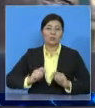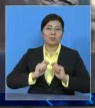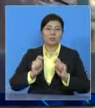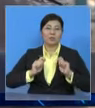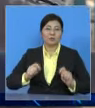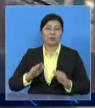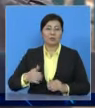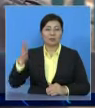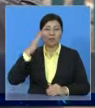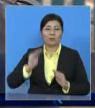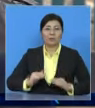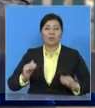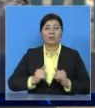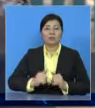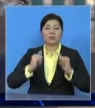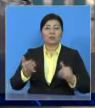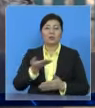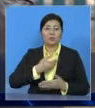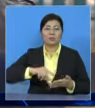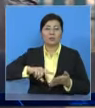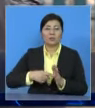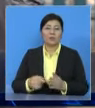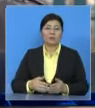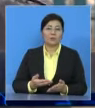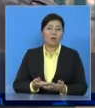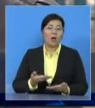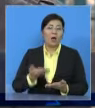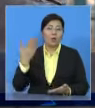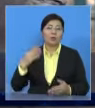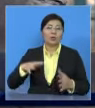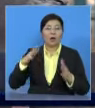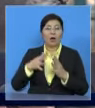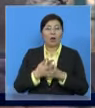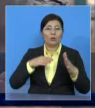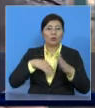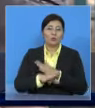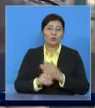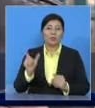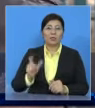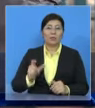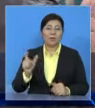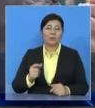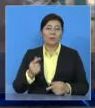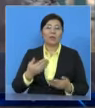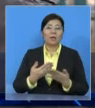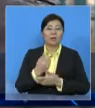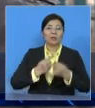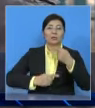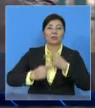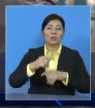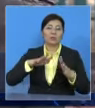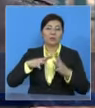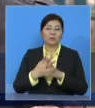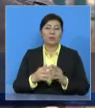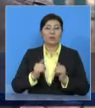дарынды балалардың өнерін шыңдау біздің мақсатымыз. Қиын кездері көшіп кеткен тұрғындар қазіргі таңда үй алып, қайта оралып жатыр. Ауылымыз